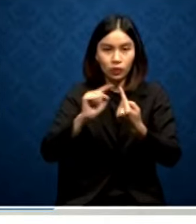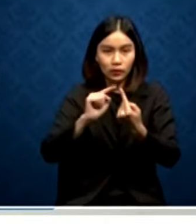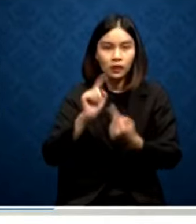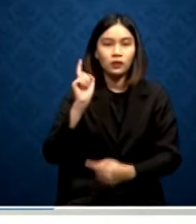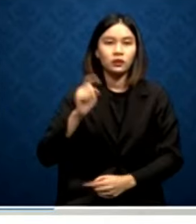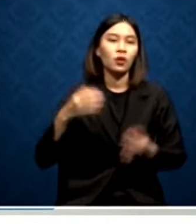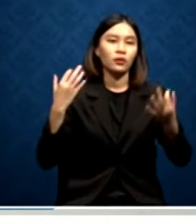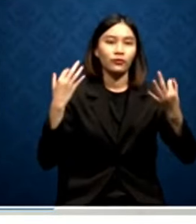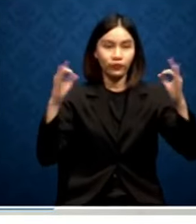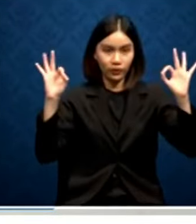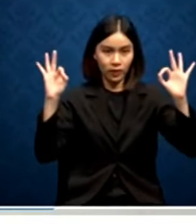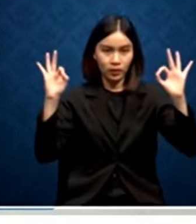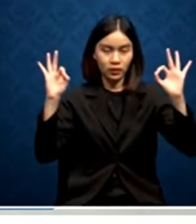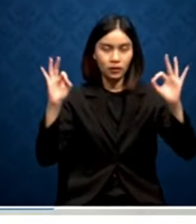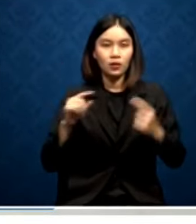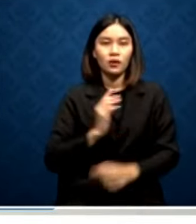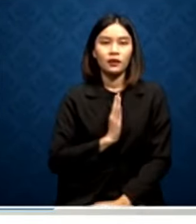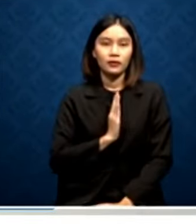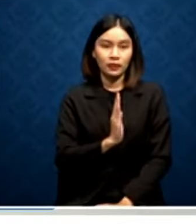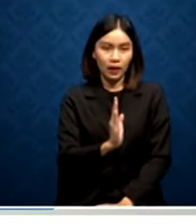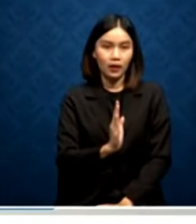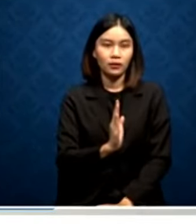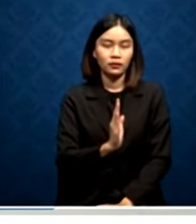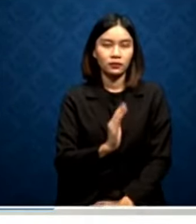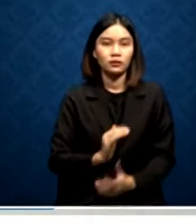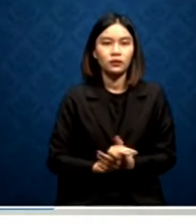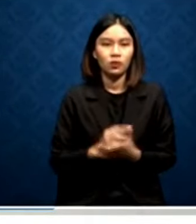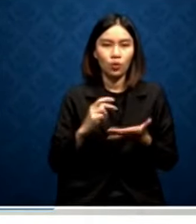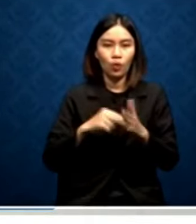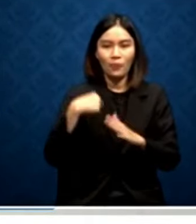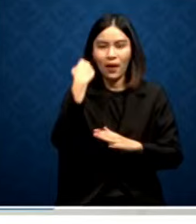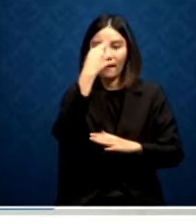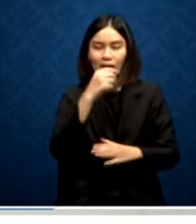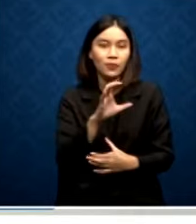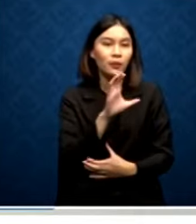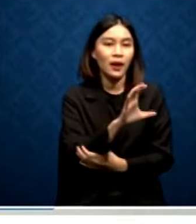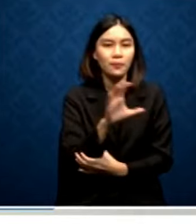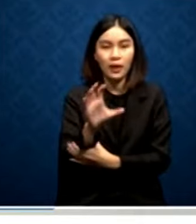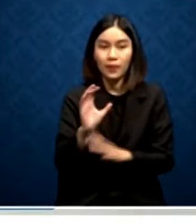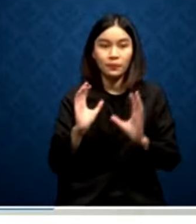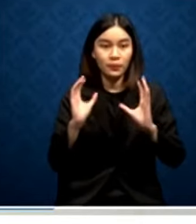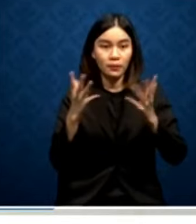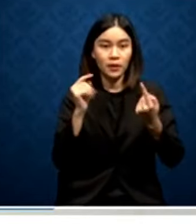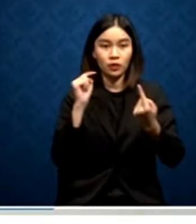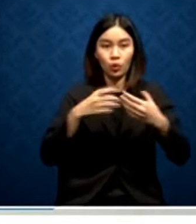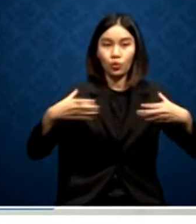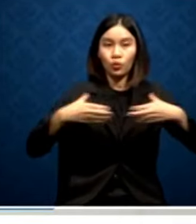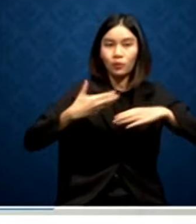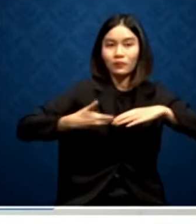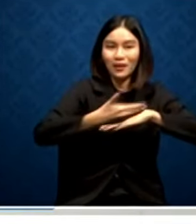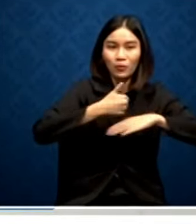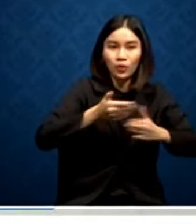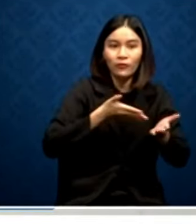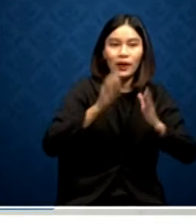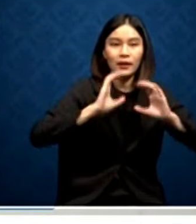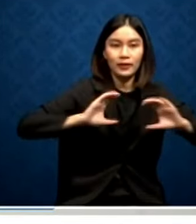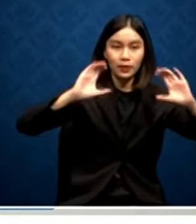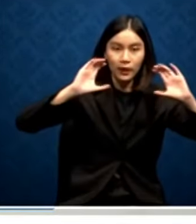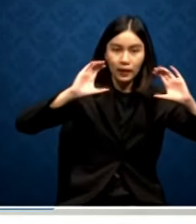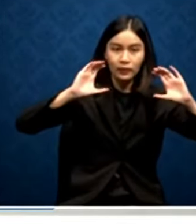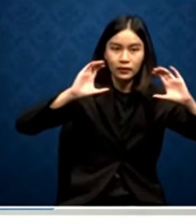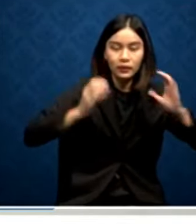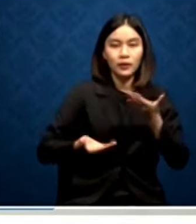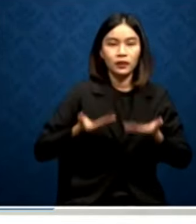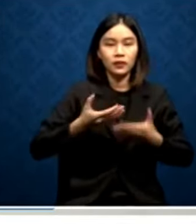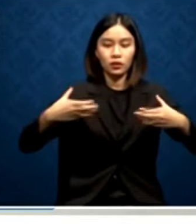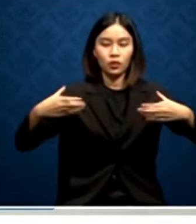อิสระเป็นกลางไม่ถูกครอบงำไม่ว่าจะจากพรรคการเมืองฝ่ายรัฐบาลหรือ